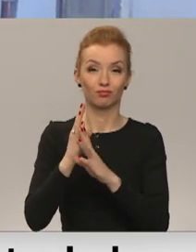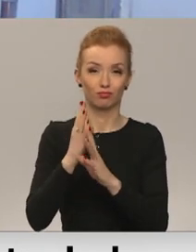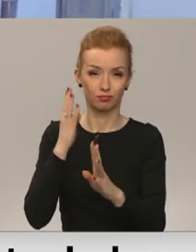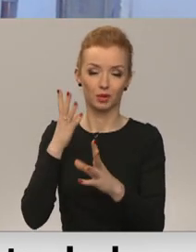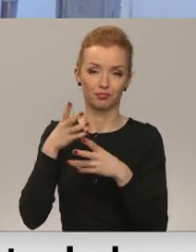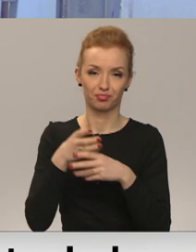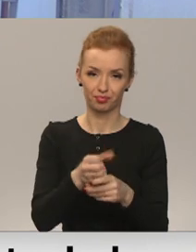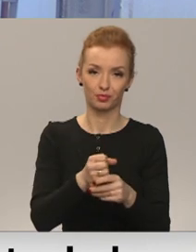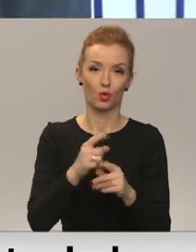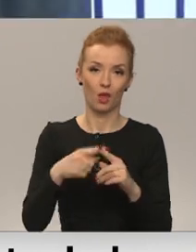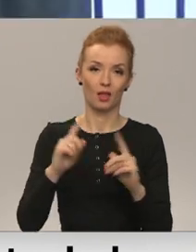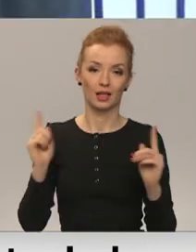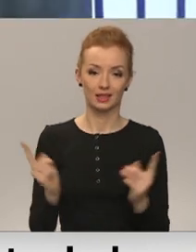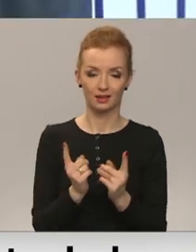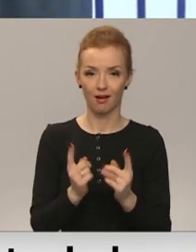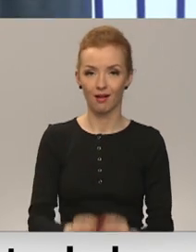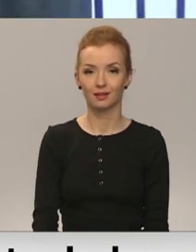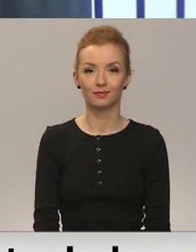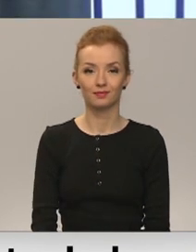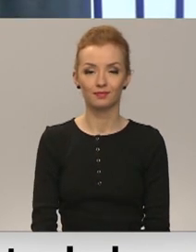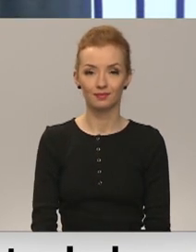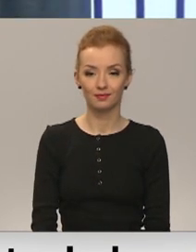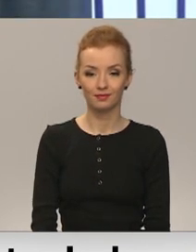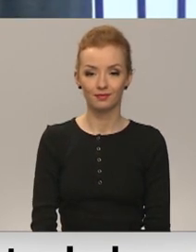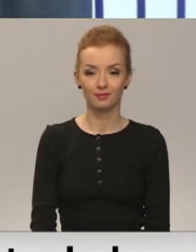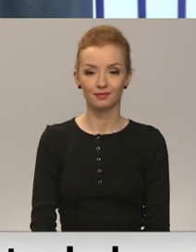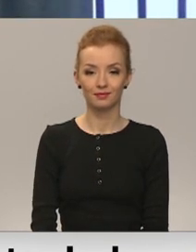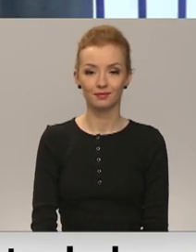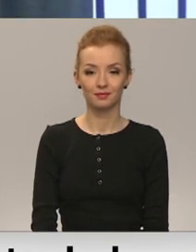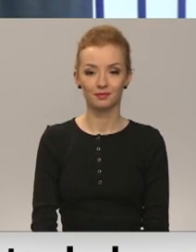kļūs īsākas. Ausmas Prukte, Andrejs Mažāns, Latgales reģionālā televīzija.